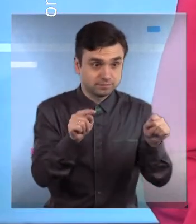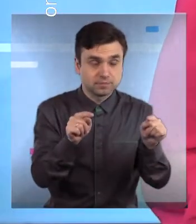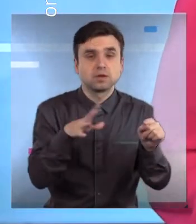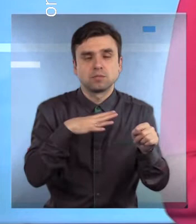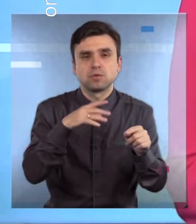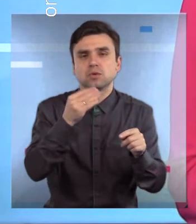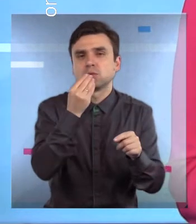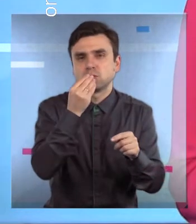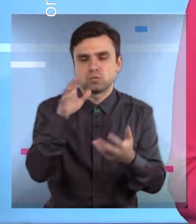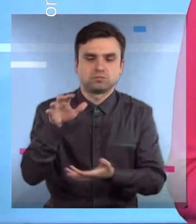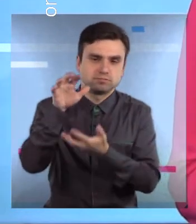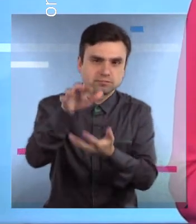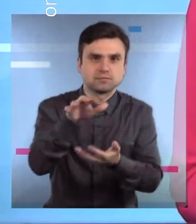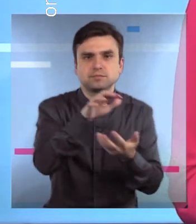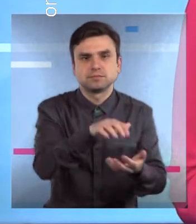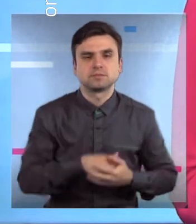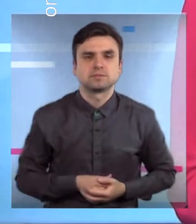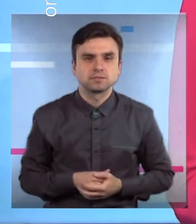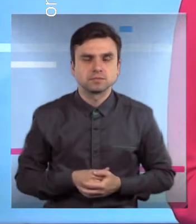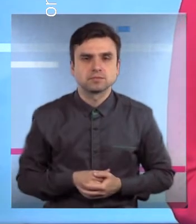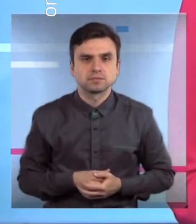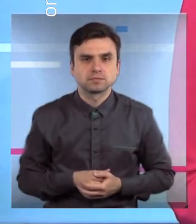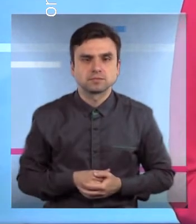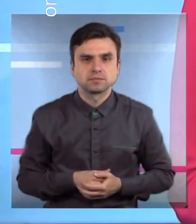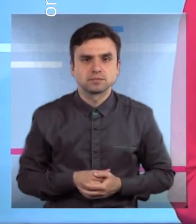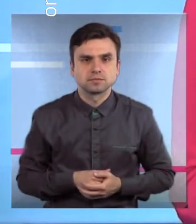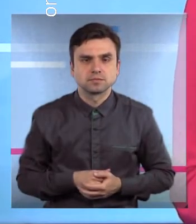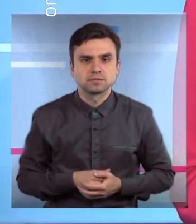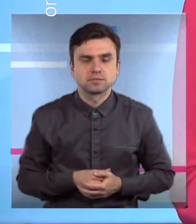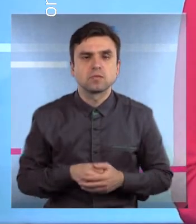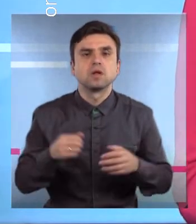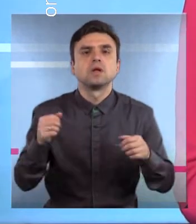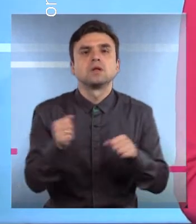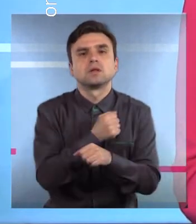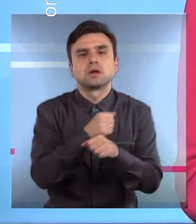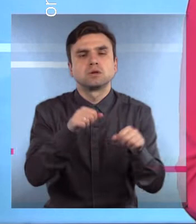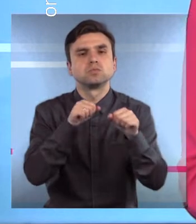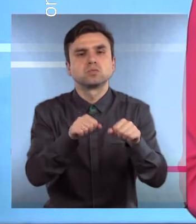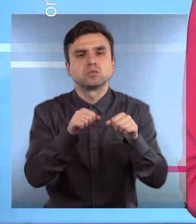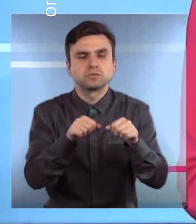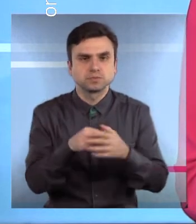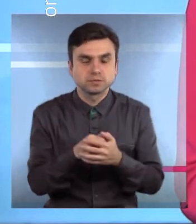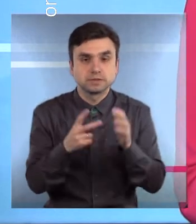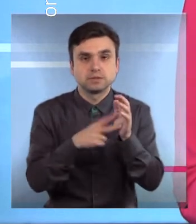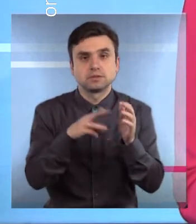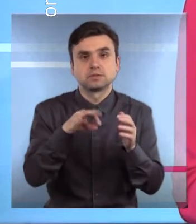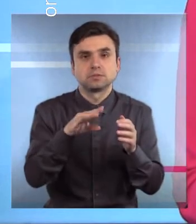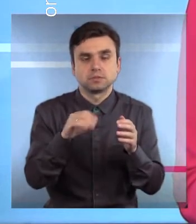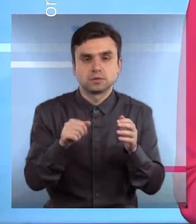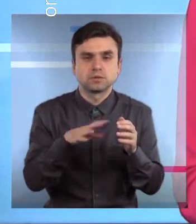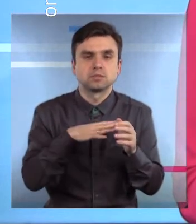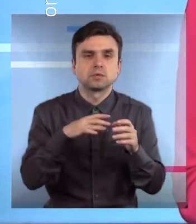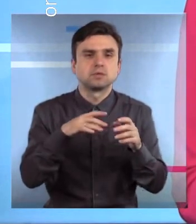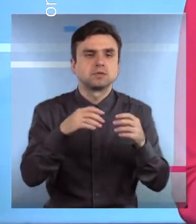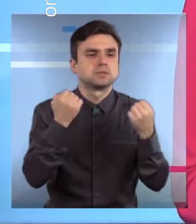Бойова стійка, блок від удару, ухил, напад і нокаут. 7 березня у стінах спортивної школи «Молодість» відбувся 22-й